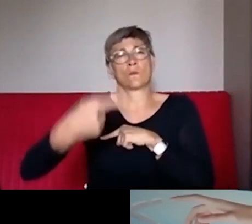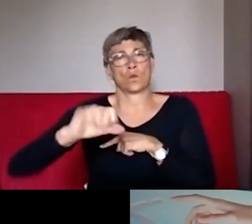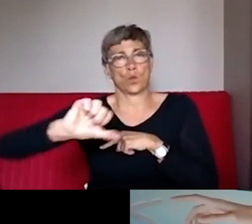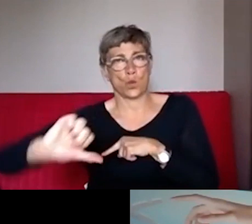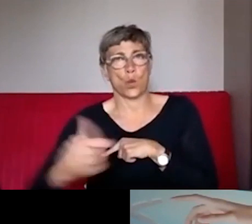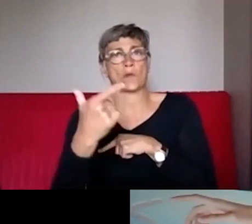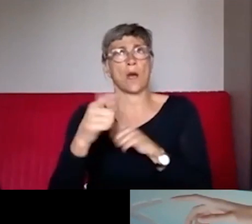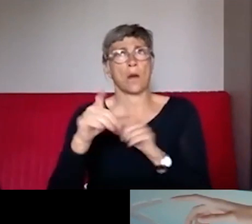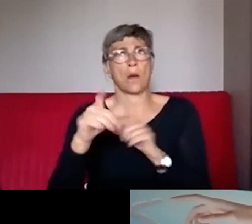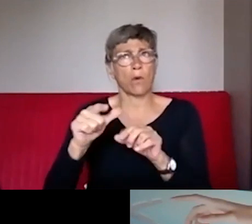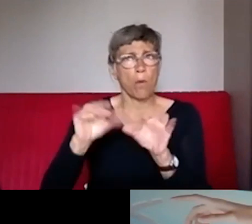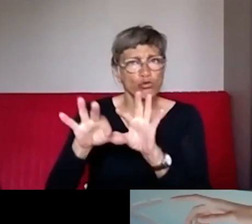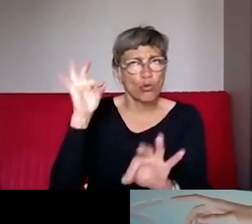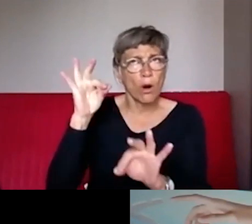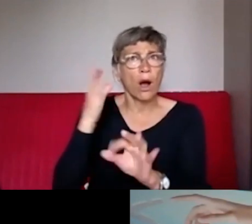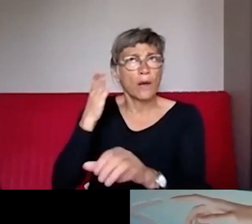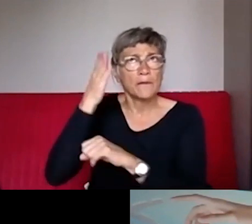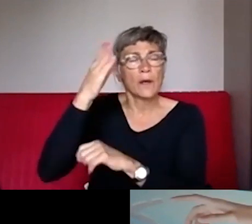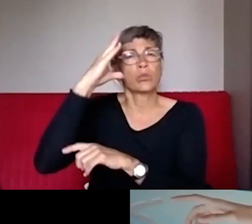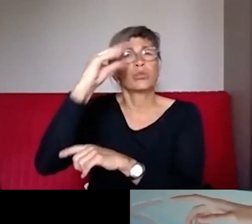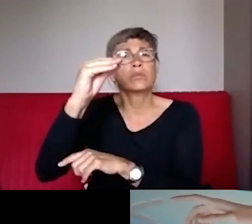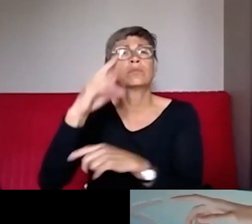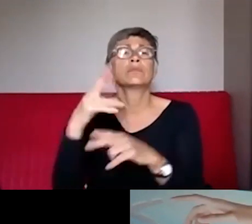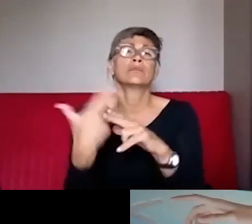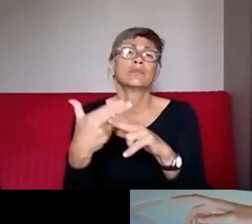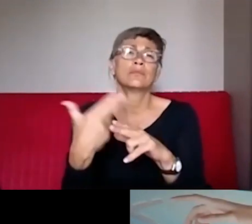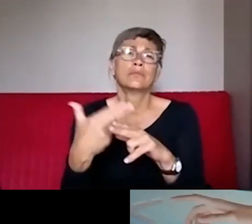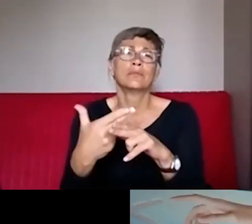son avenir professionnel et ce qu'on appelle le fameux